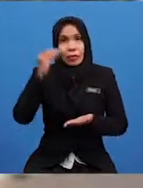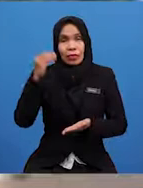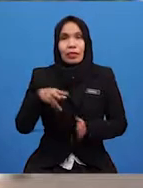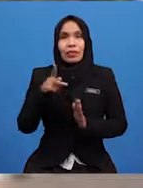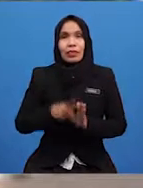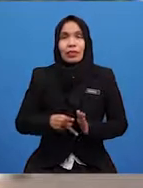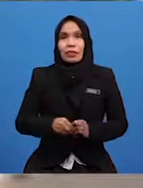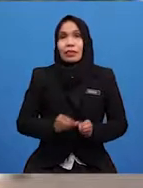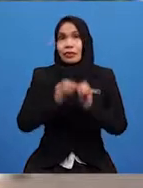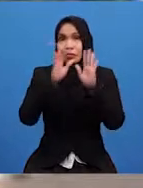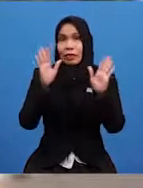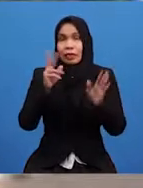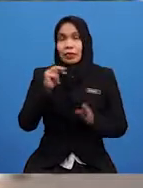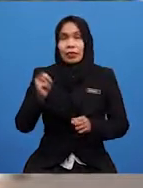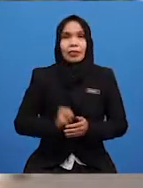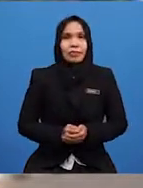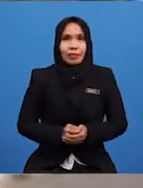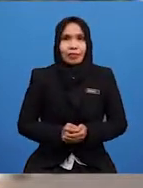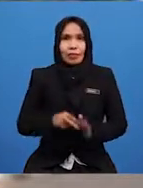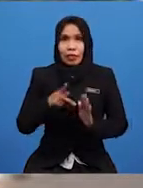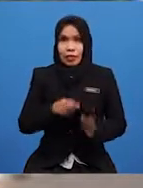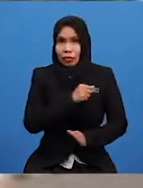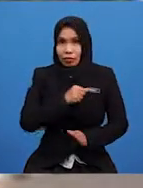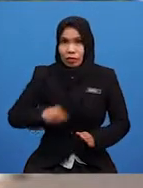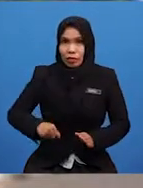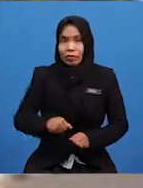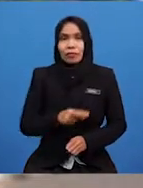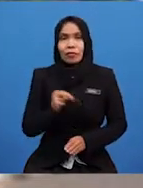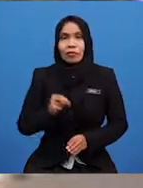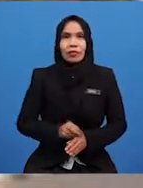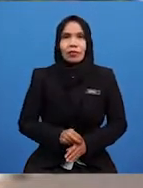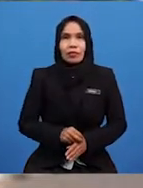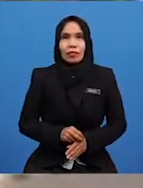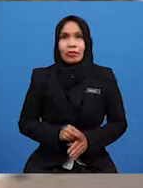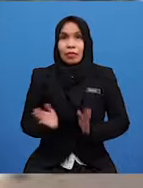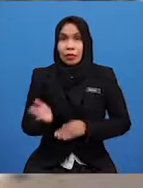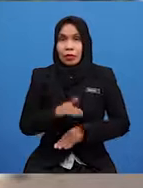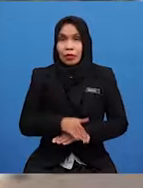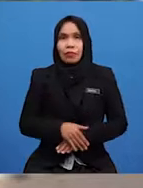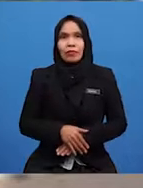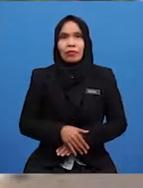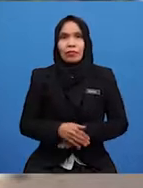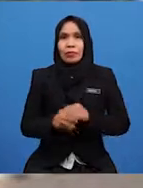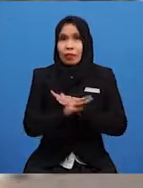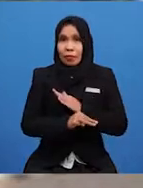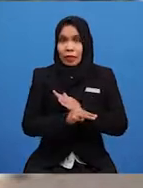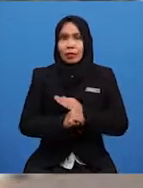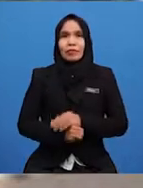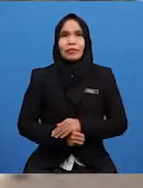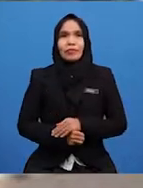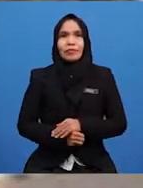Kesultanan Melayu Melaka. Subtajuk kita hari ini masih lagi dalam bab 5 yang mana cikgu memilih